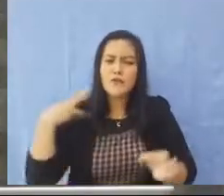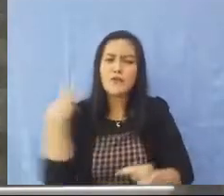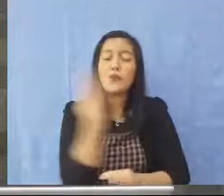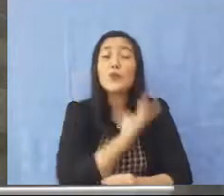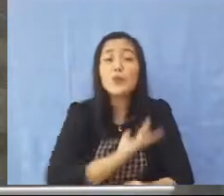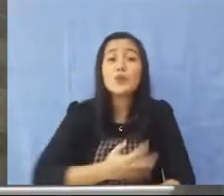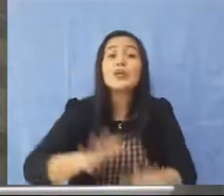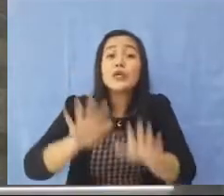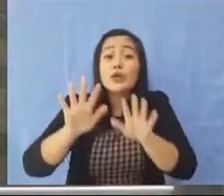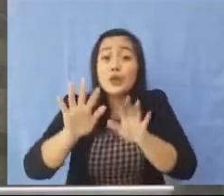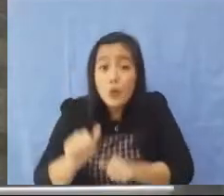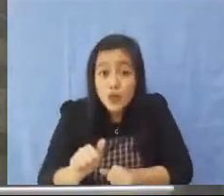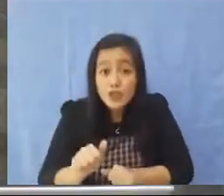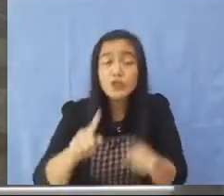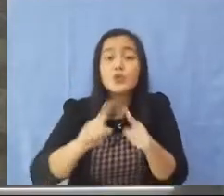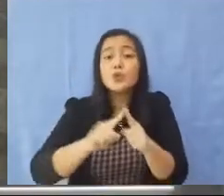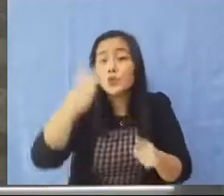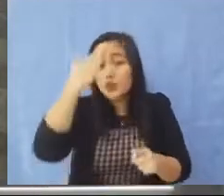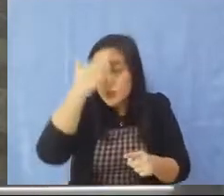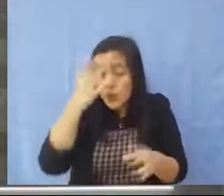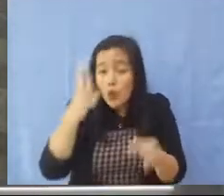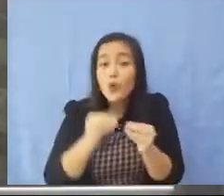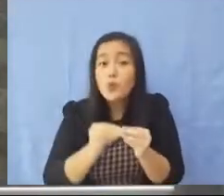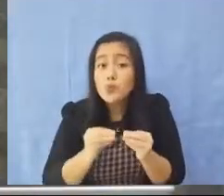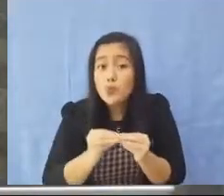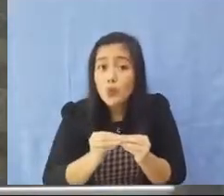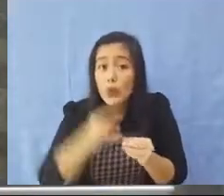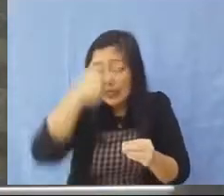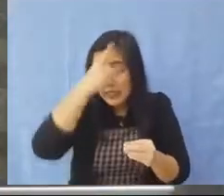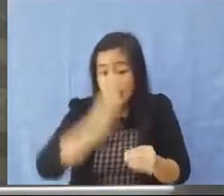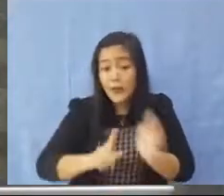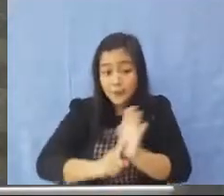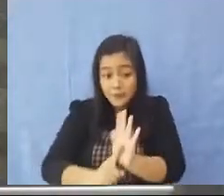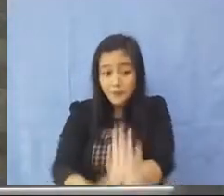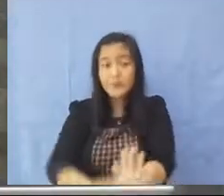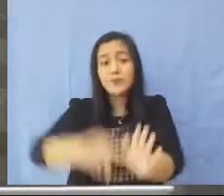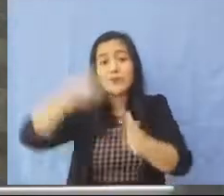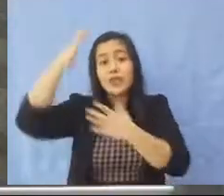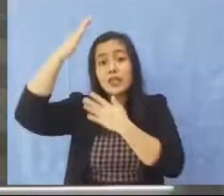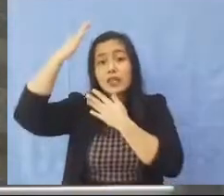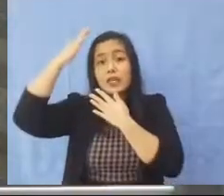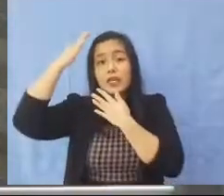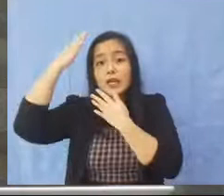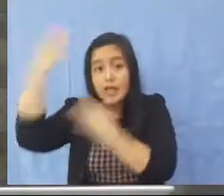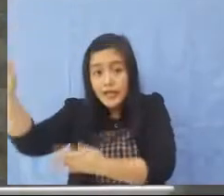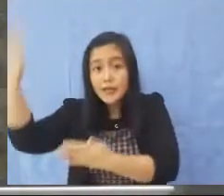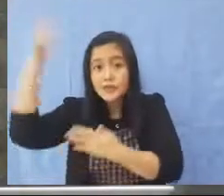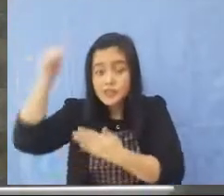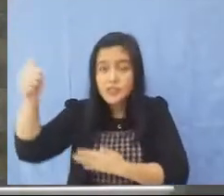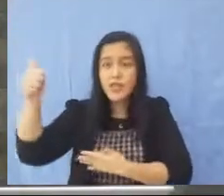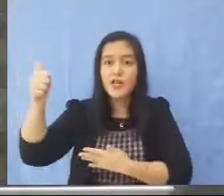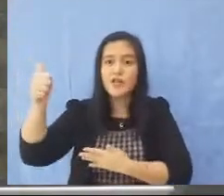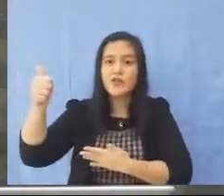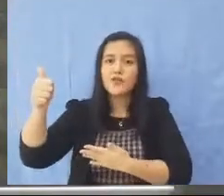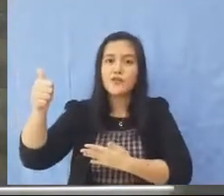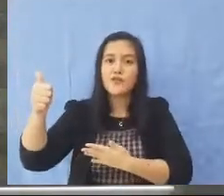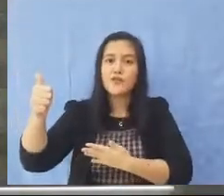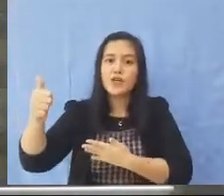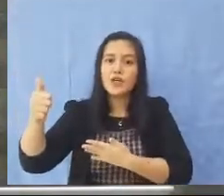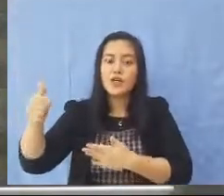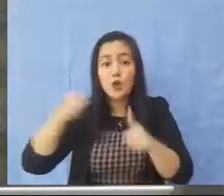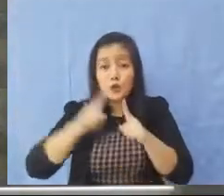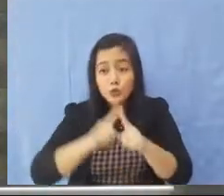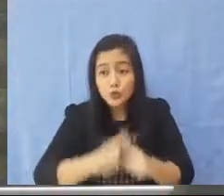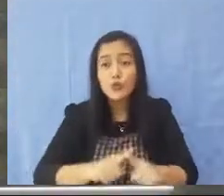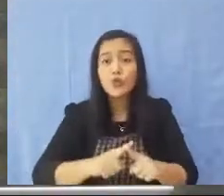ang sarili niya sa tao sa pamamagitan ng kanyang salita, ay mabakita po natin yan sa book of Genesis. Now, binigay ko po sa inyo